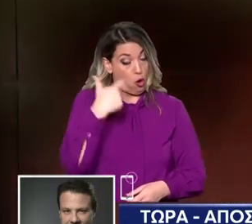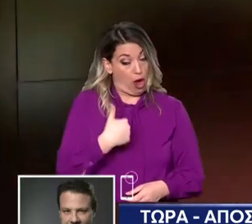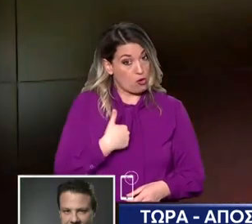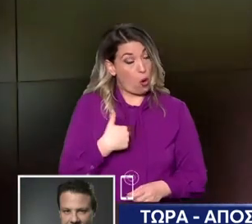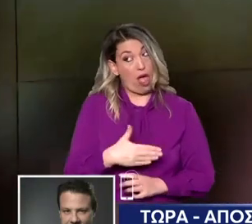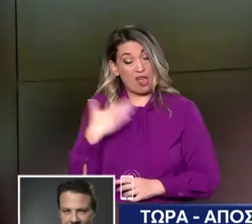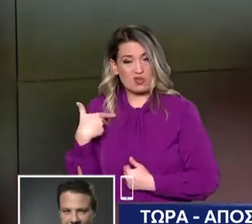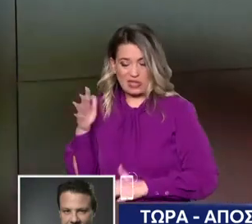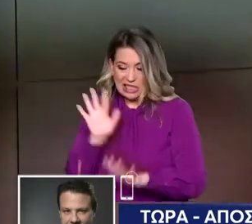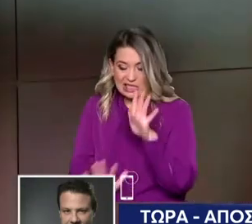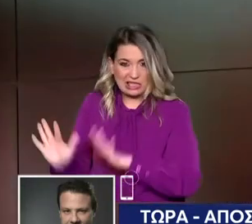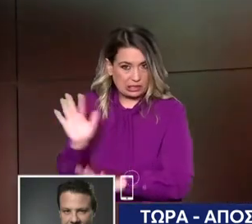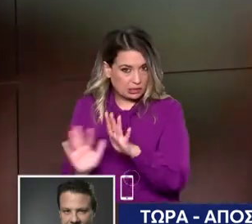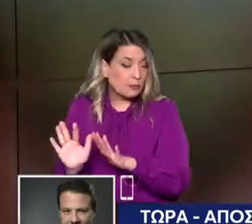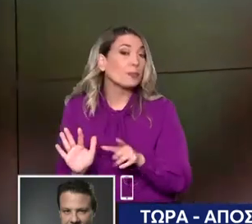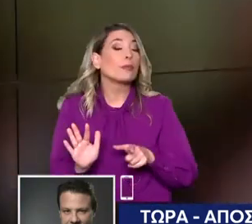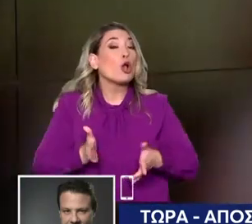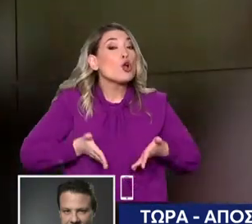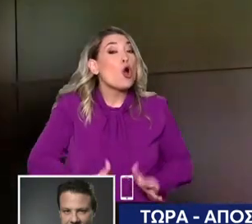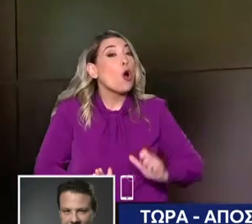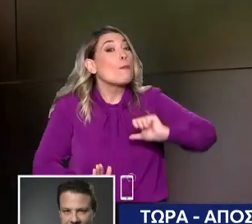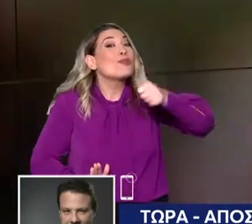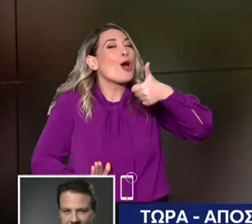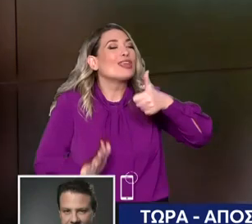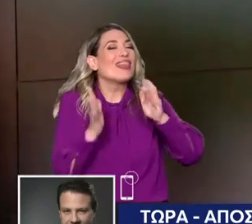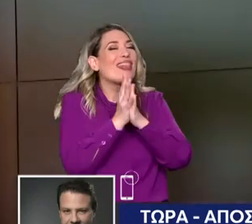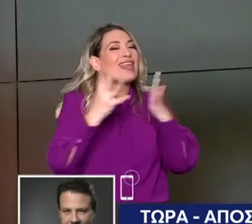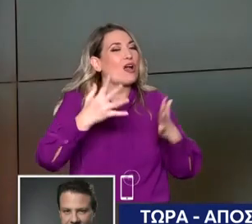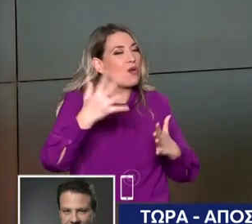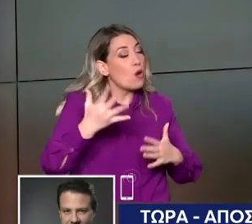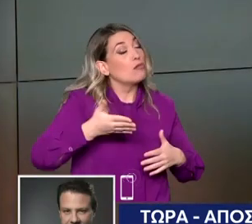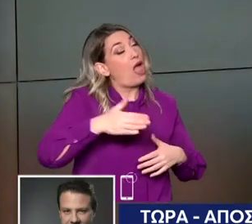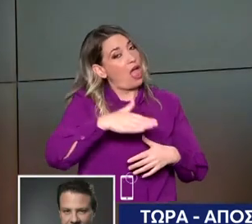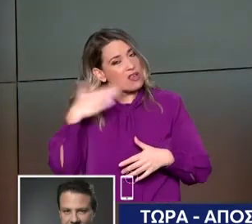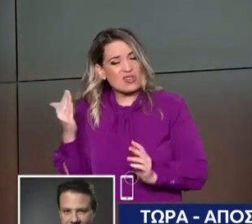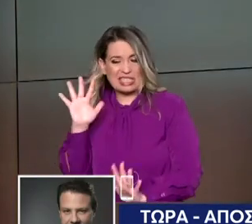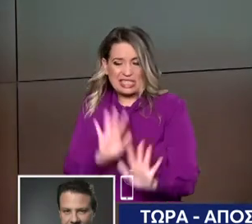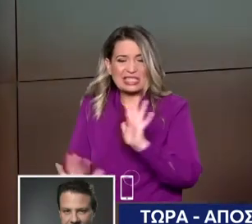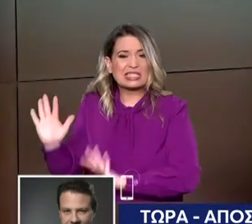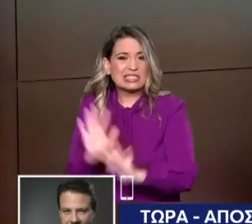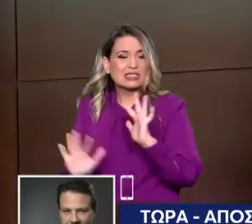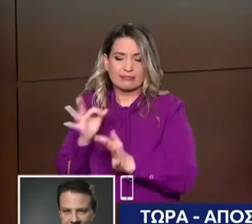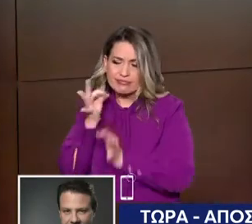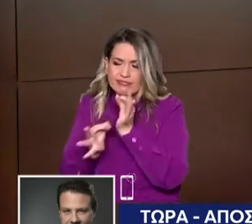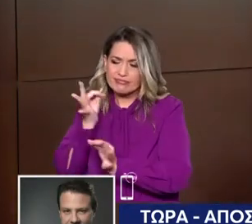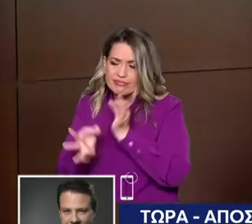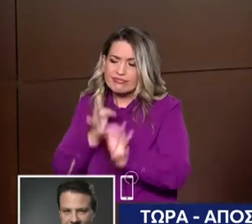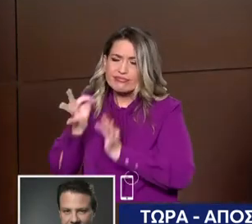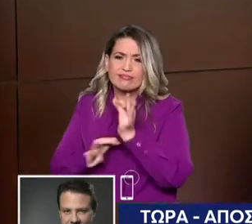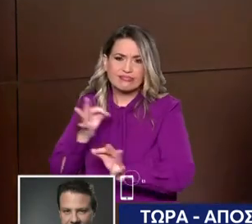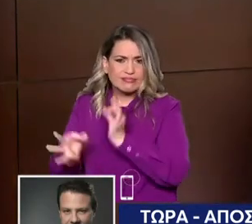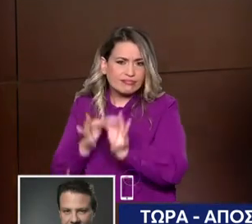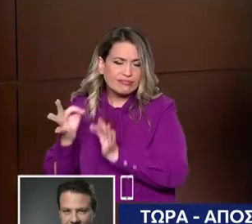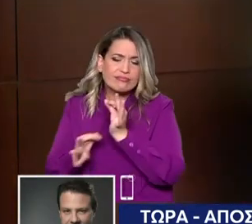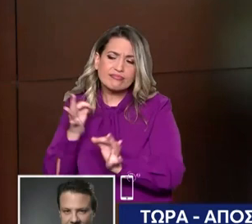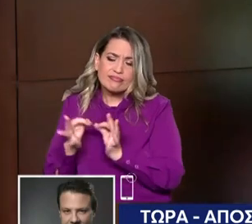προσπάθησε μαζί με μένα να ηρεμήσουμε την τη μητέρα ε βγήκε μάλλιστα έξω και στους παρι βρισκόμουν στο κορίτσι το